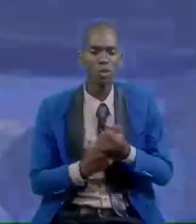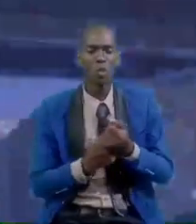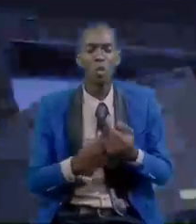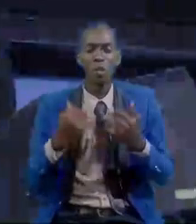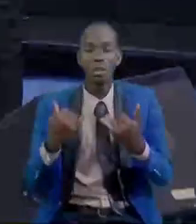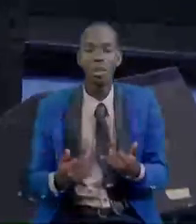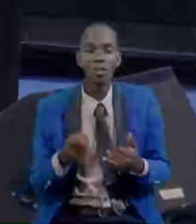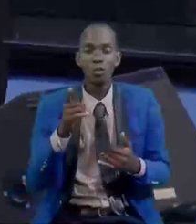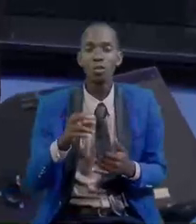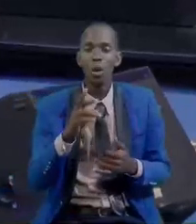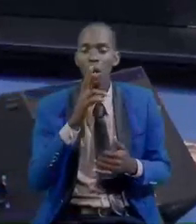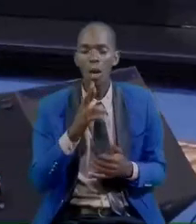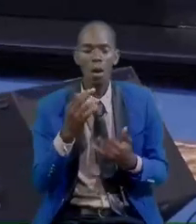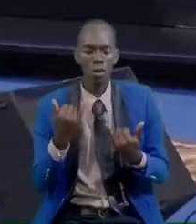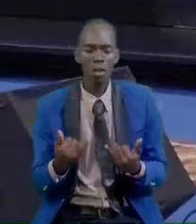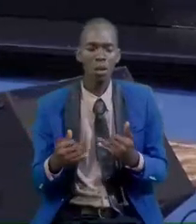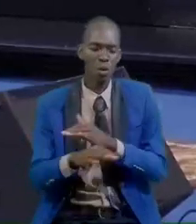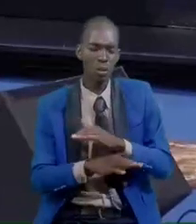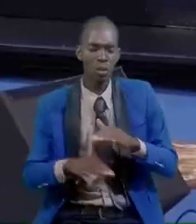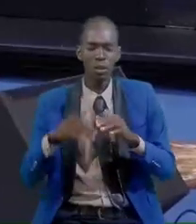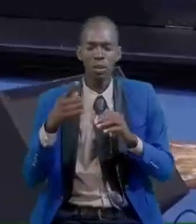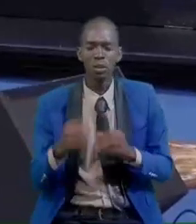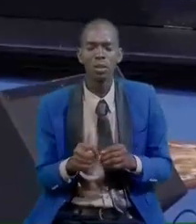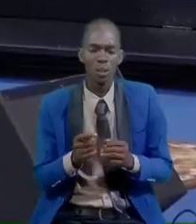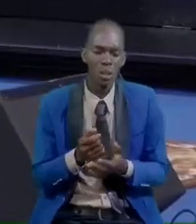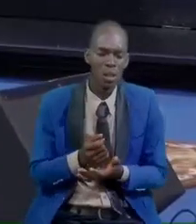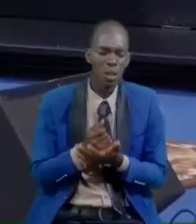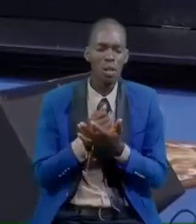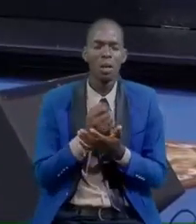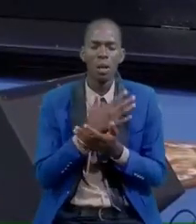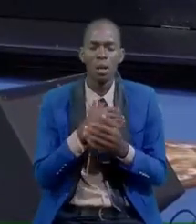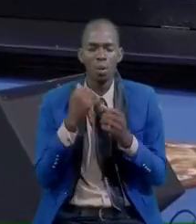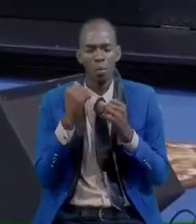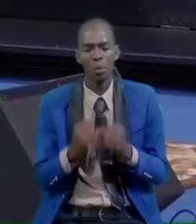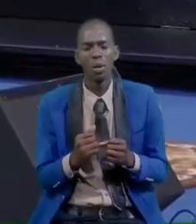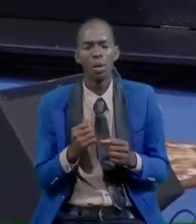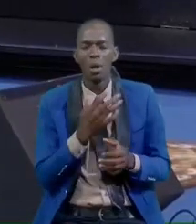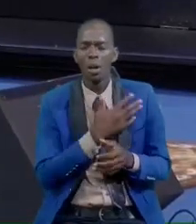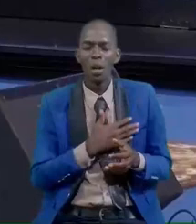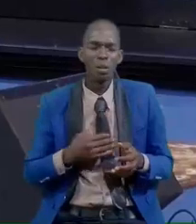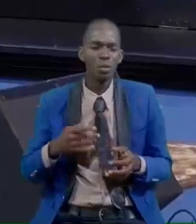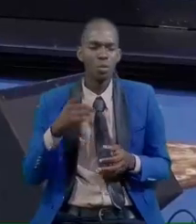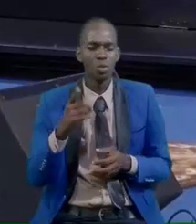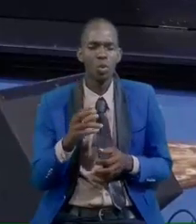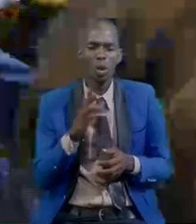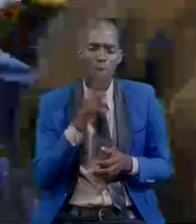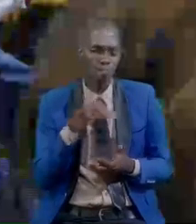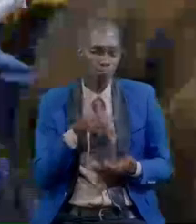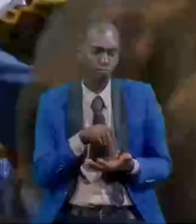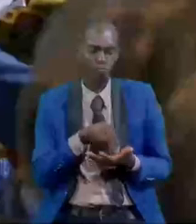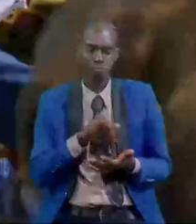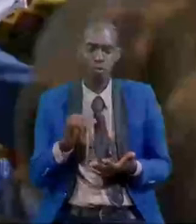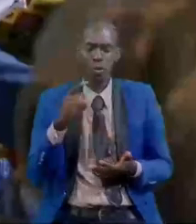la puissance des béquilles. Les béquilles ont été jetées déjà. Et maintenant, sont renvoyées. Et tu es debout. Et